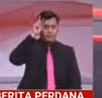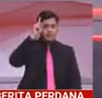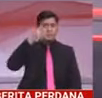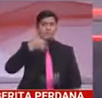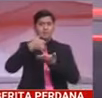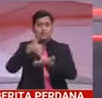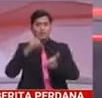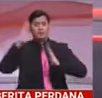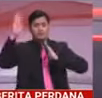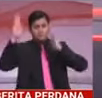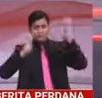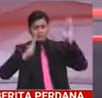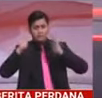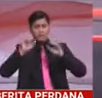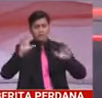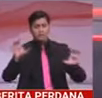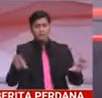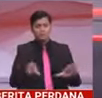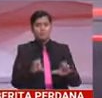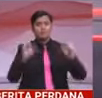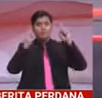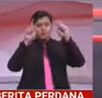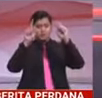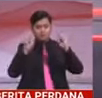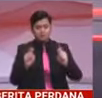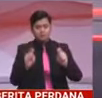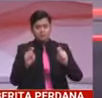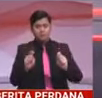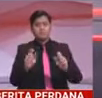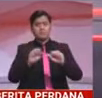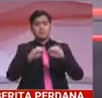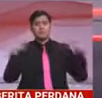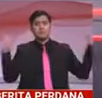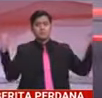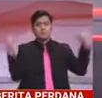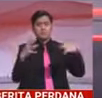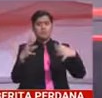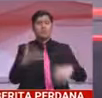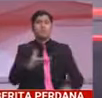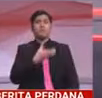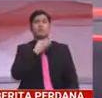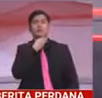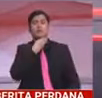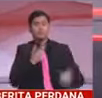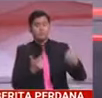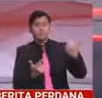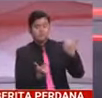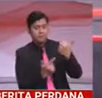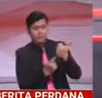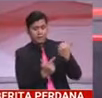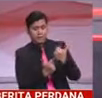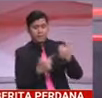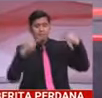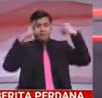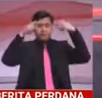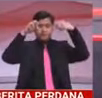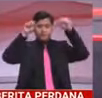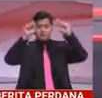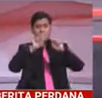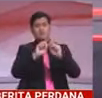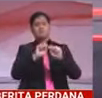2020 yang dijadwal pada Sabtu di stadion perak timbalan Presiden saat Aura sepak Vira fadlisyah